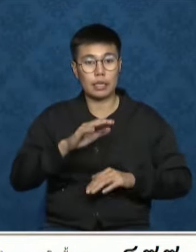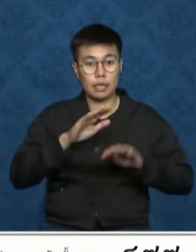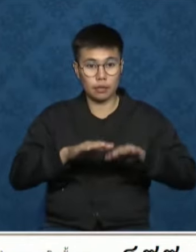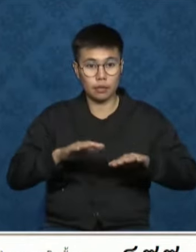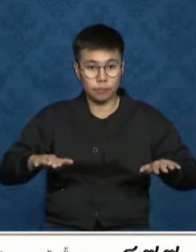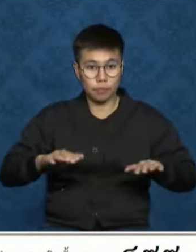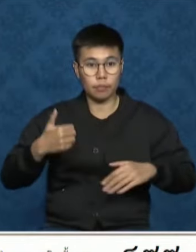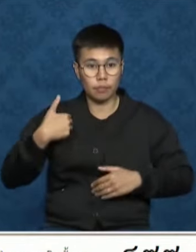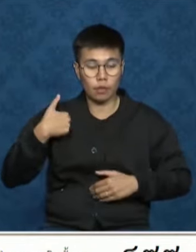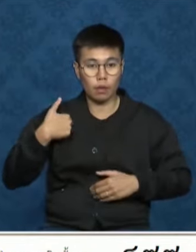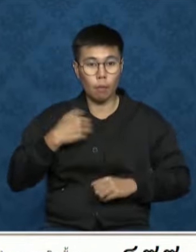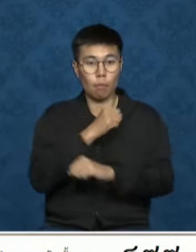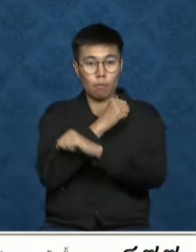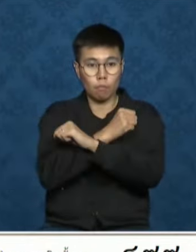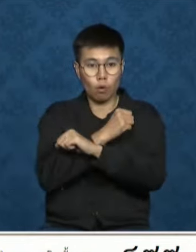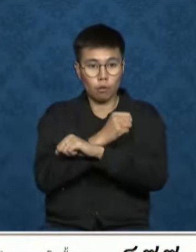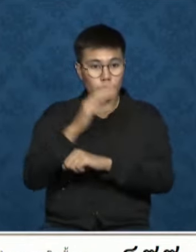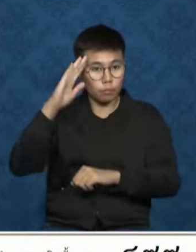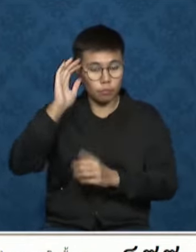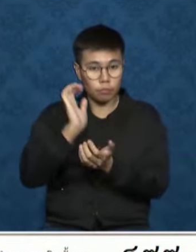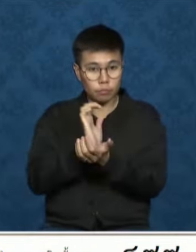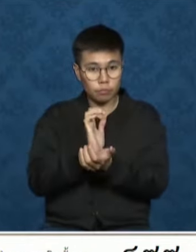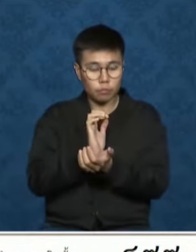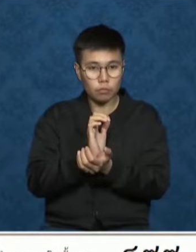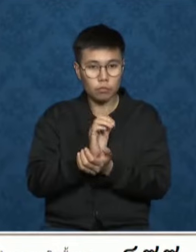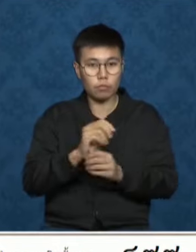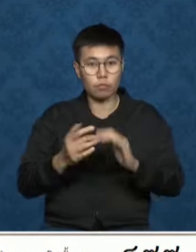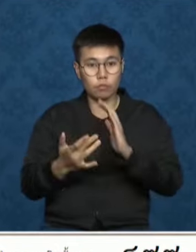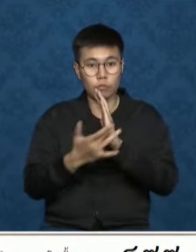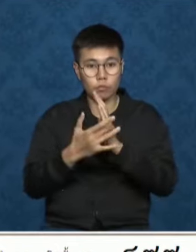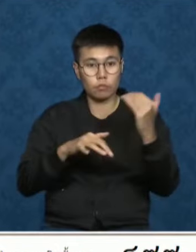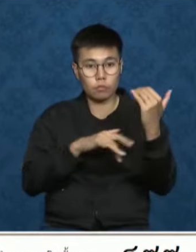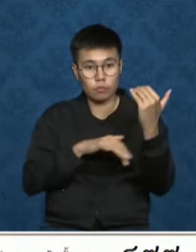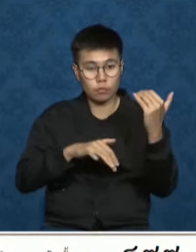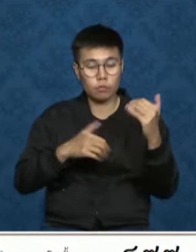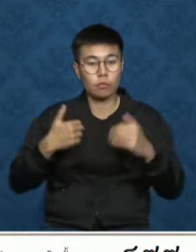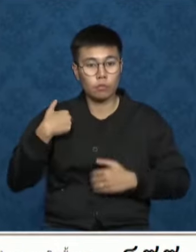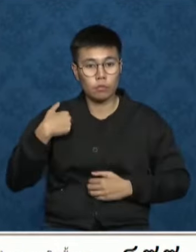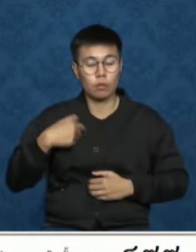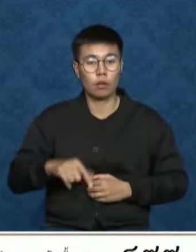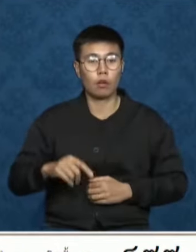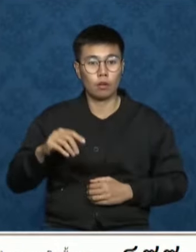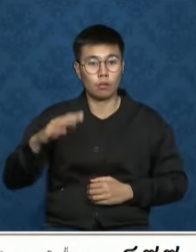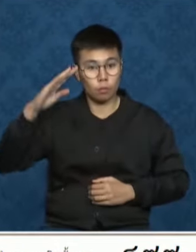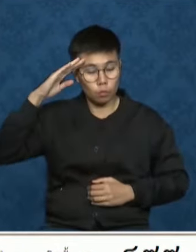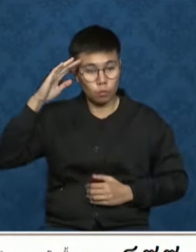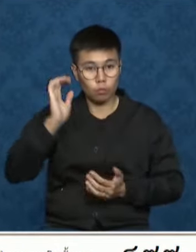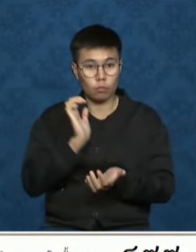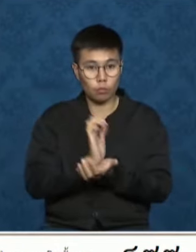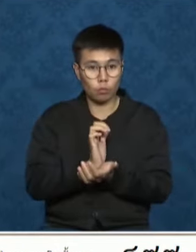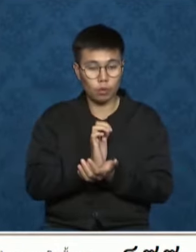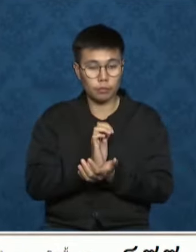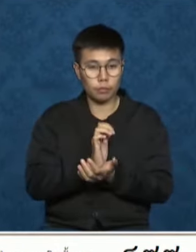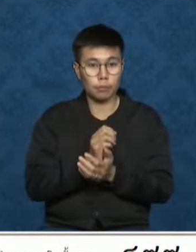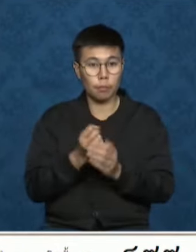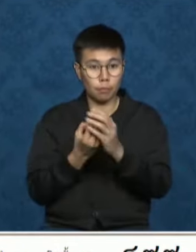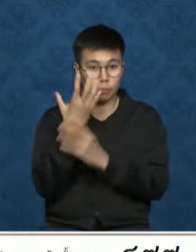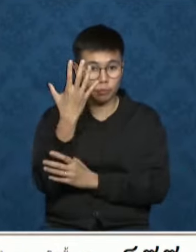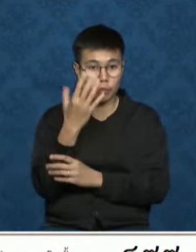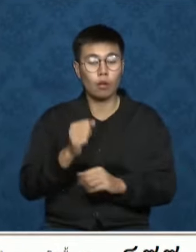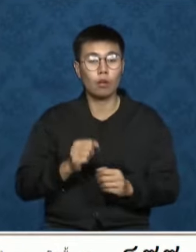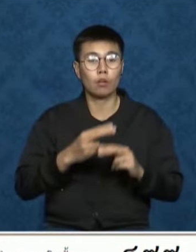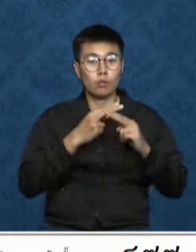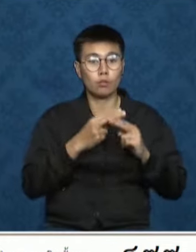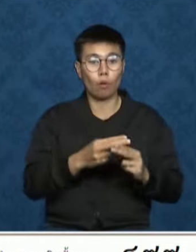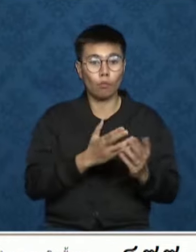องของอัจยากรรเทคโโยีทางไเบอร์กองปราบทางเรื่องสเบียกรป่าไม้กองปราบในเฉพาะด้านตอนน